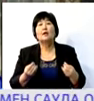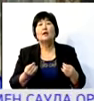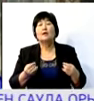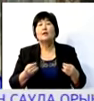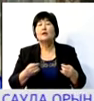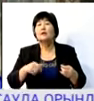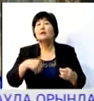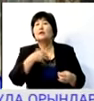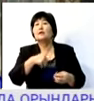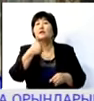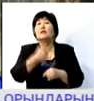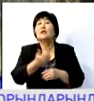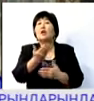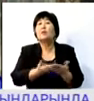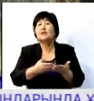тұрған мәселесі болатын.